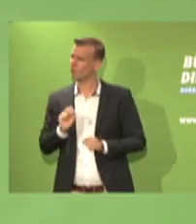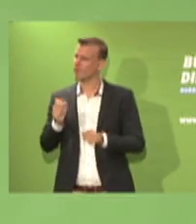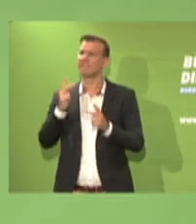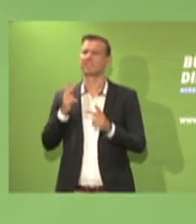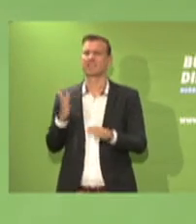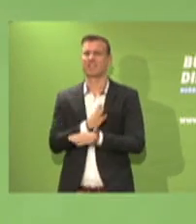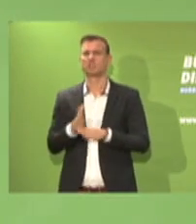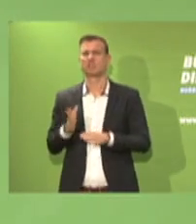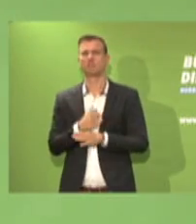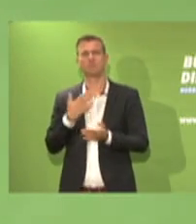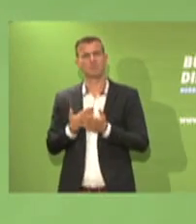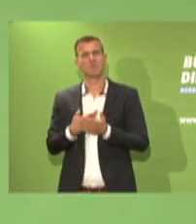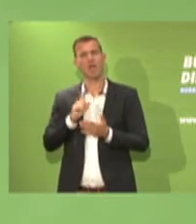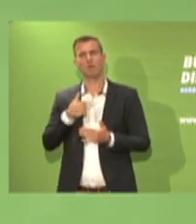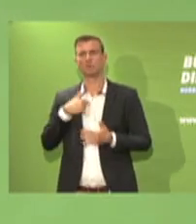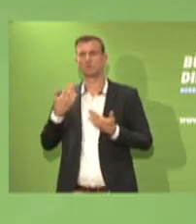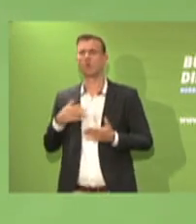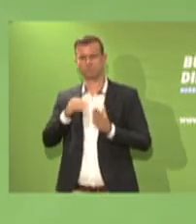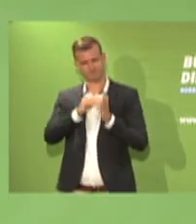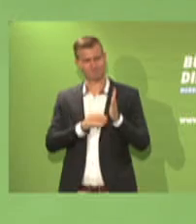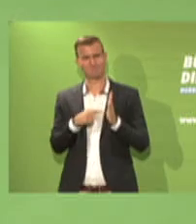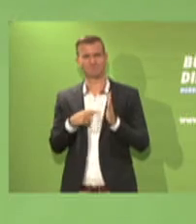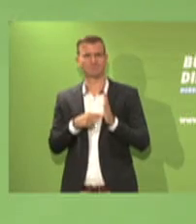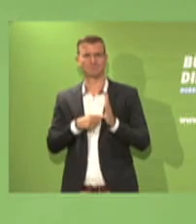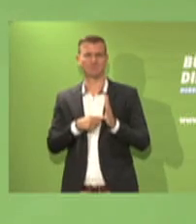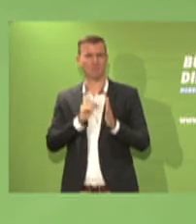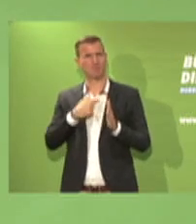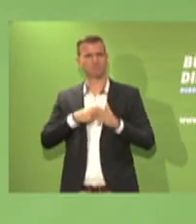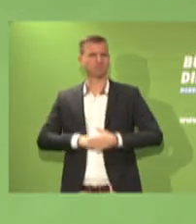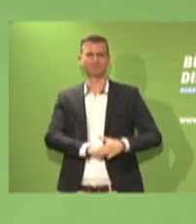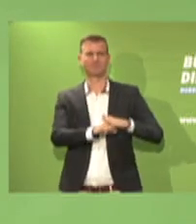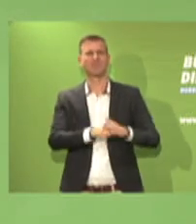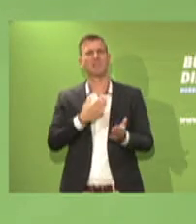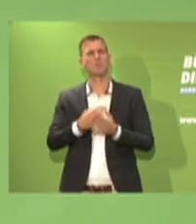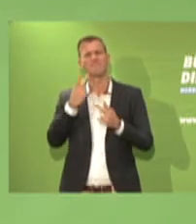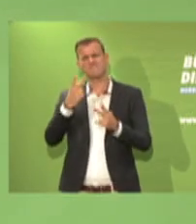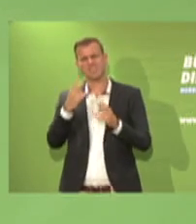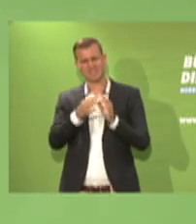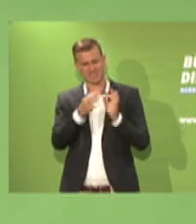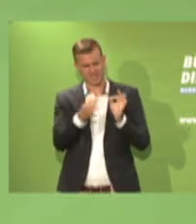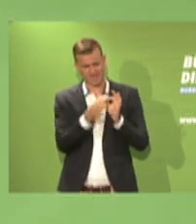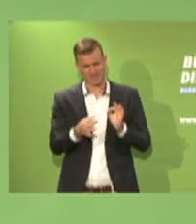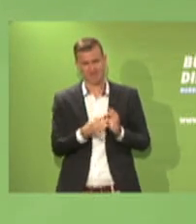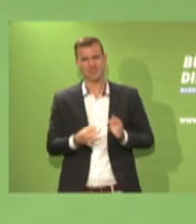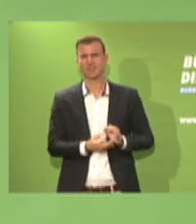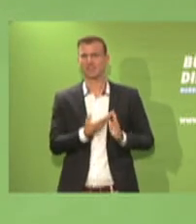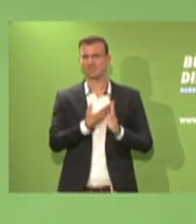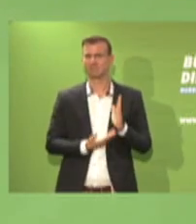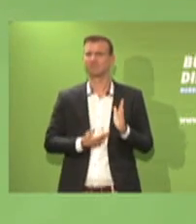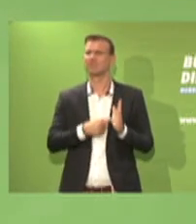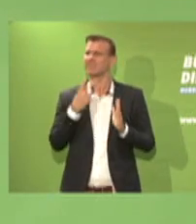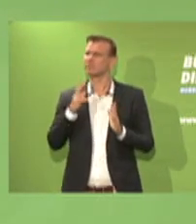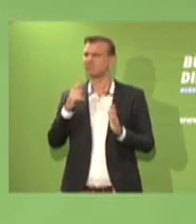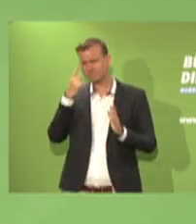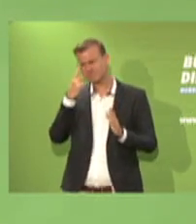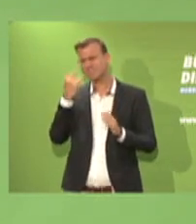und das untermauert auch dieses Positionspapier. Deshalb ist es wichtig, hier diese starken Leitlinien zu beschreiben, um zu sagen, Schluss